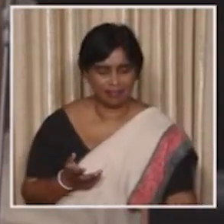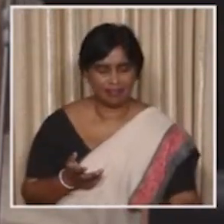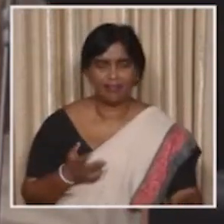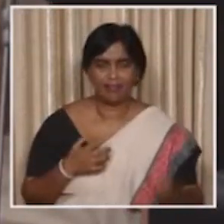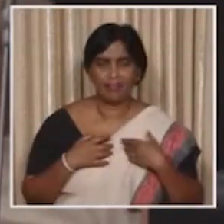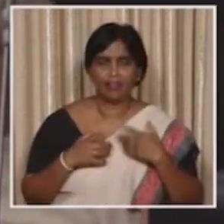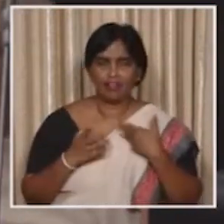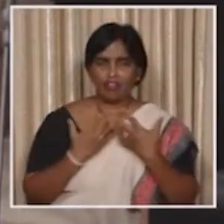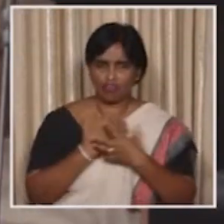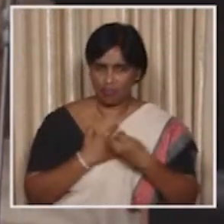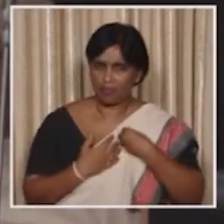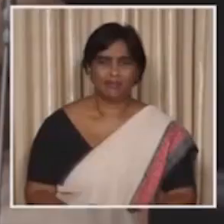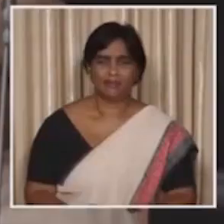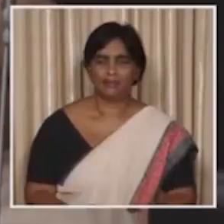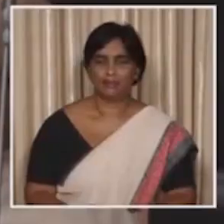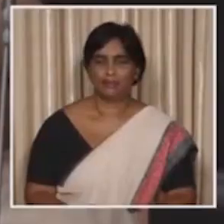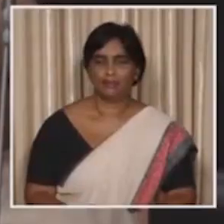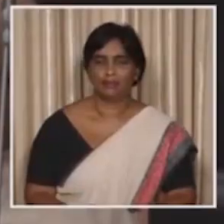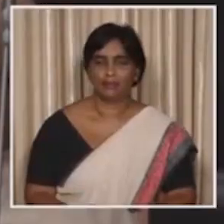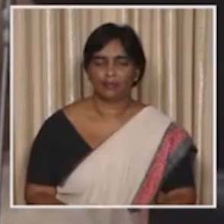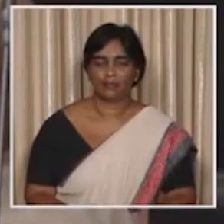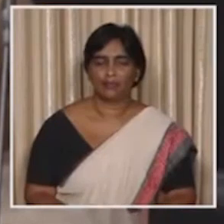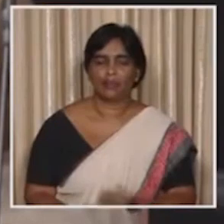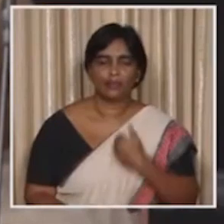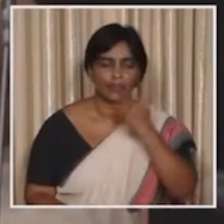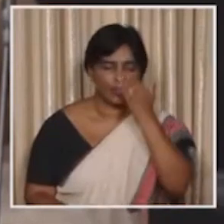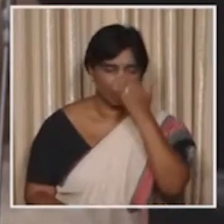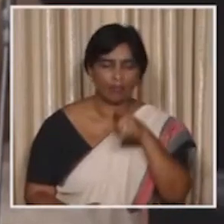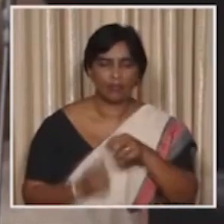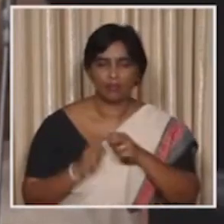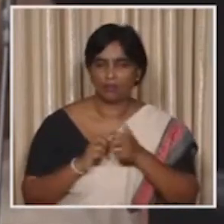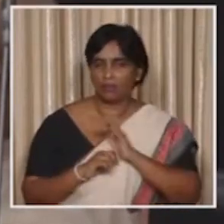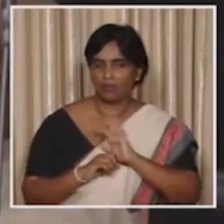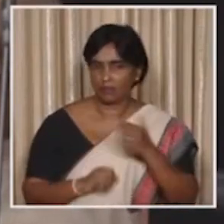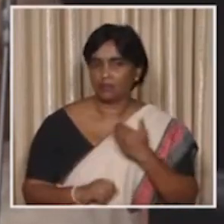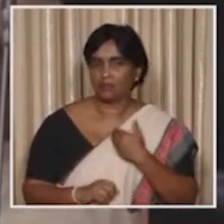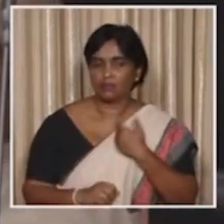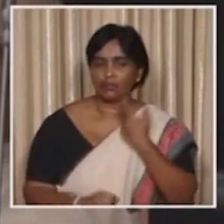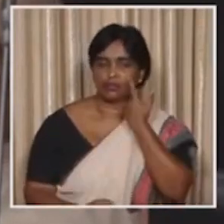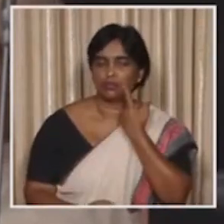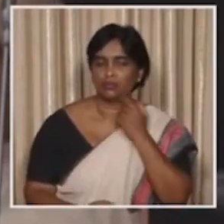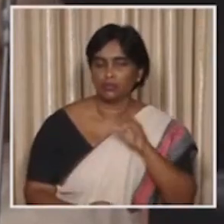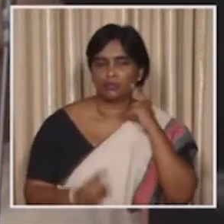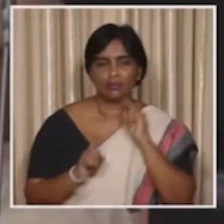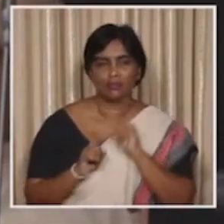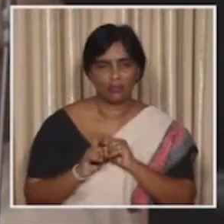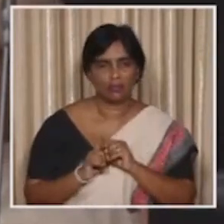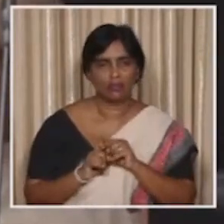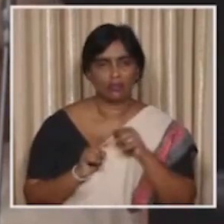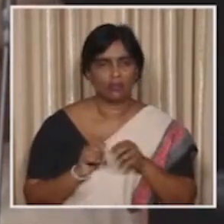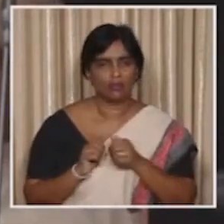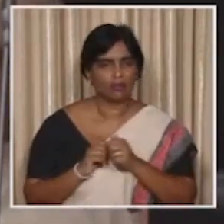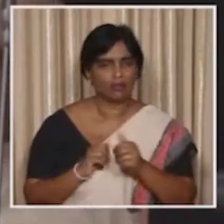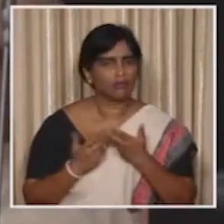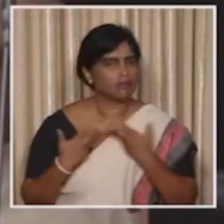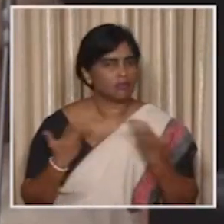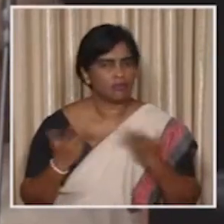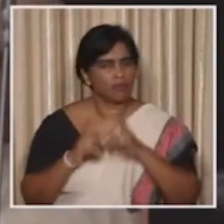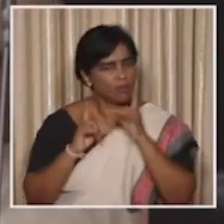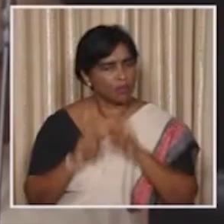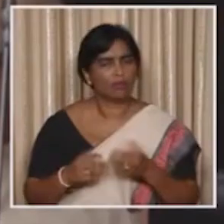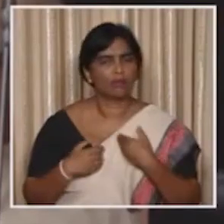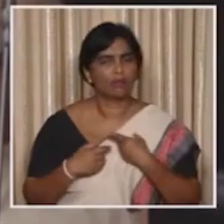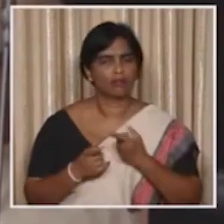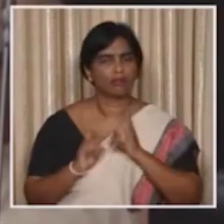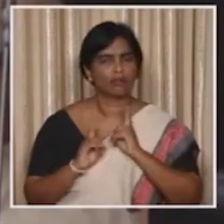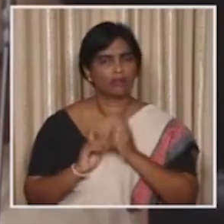මං මොන්නම් කොපියක් දෙන්න. කරුණාකරලා මේව ඇදගන්න එපා. මම කනගාටු වෙනවා මේ ගැන. මේක කරන්න බෑ. අපි මේ ගැන අපේ